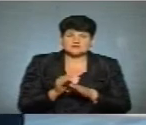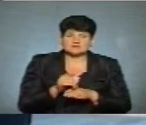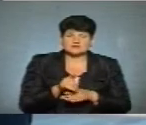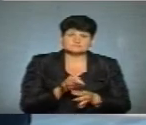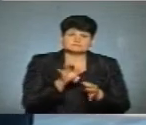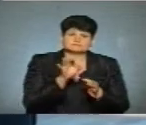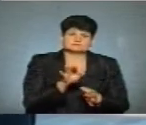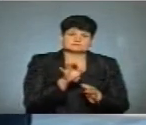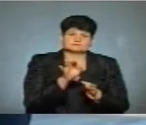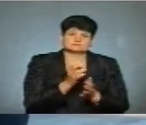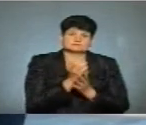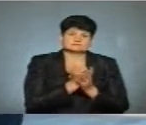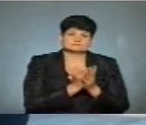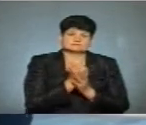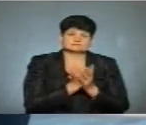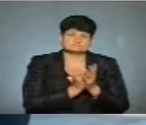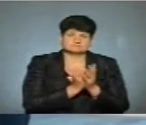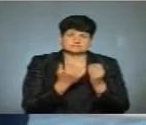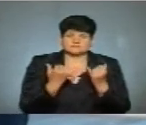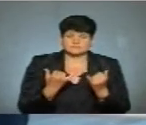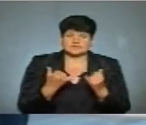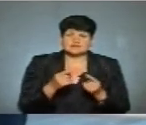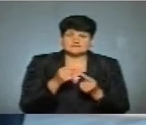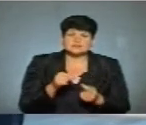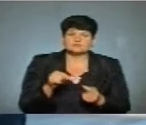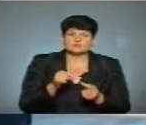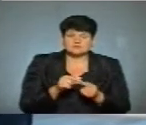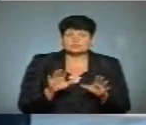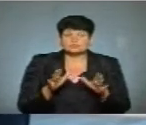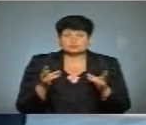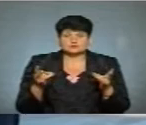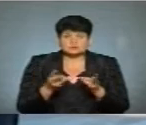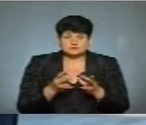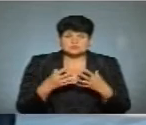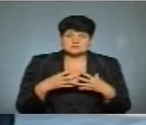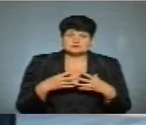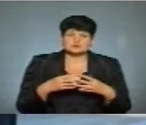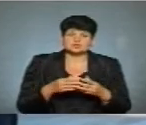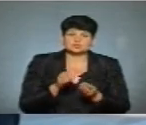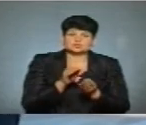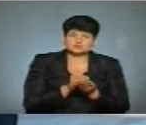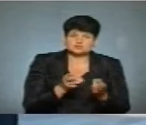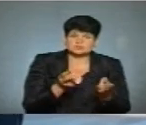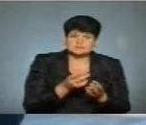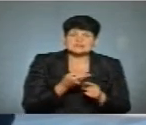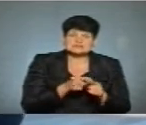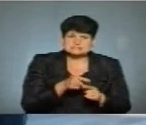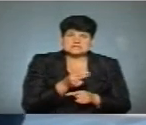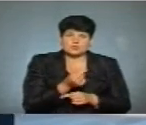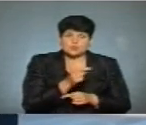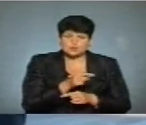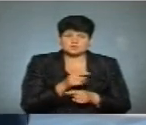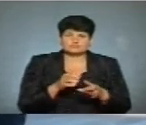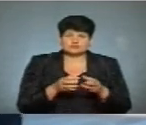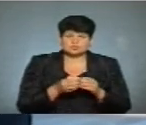стоїть на сьогоднішній день в резервному фонді. І відповідно при потребі, якщо треба нам труну, ці кошти в якійсь сумі,